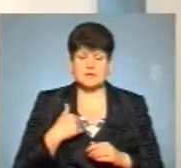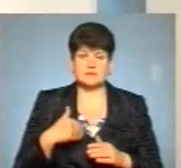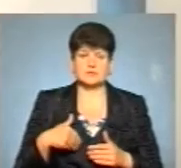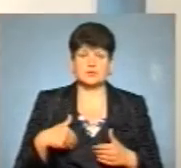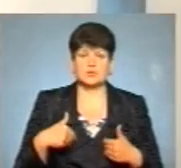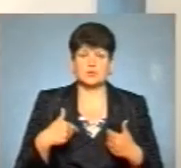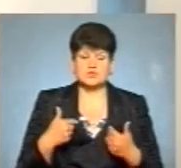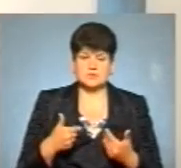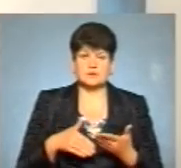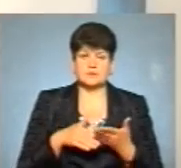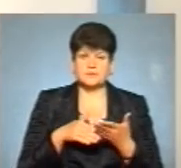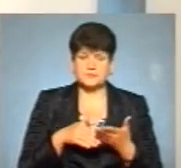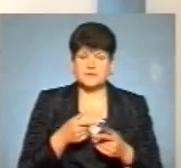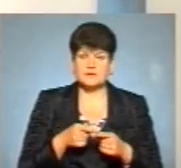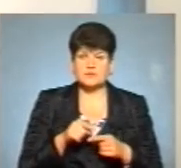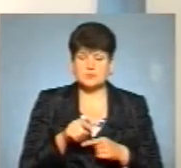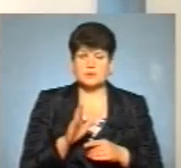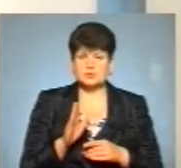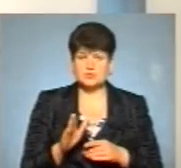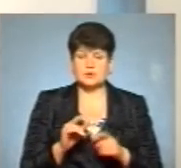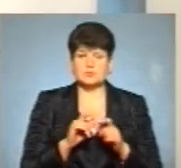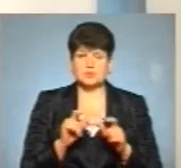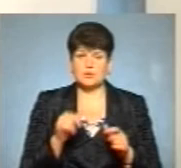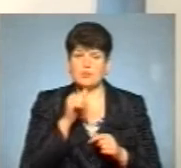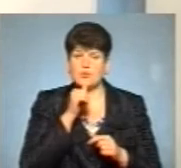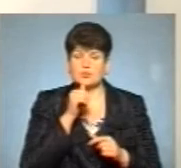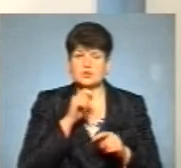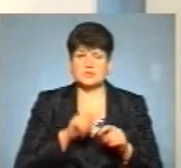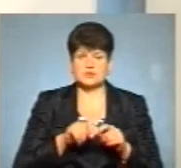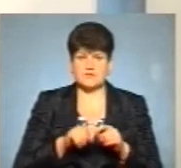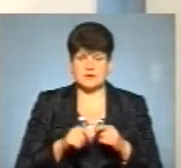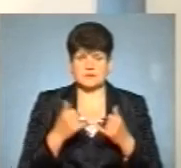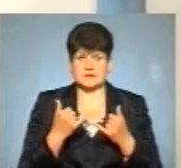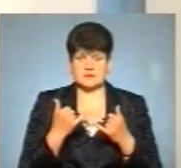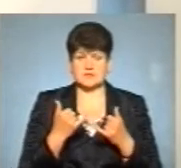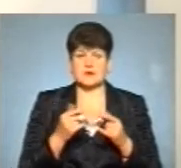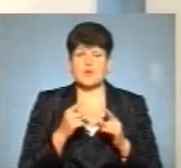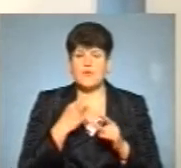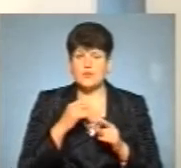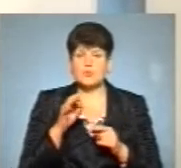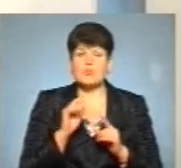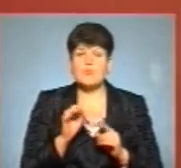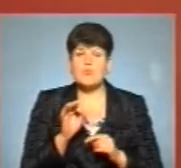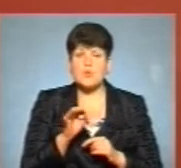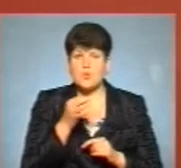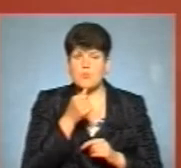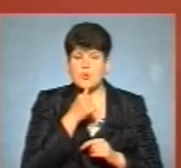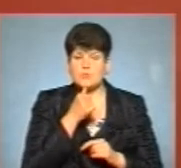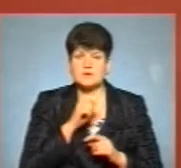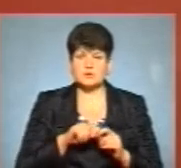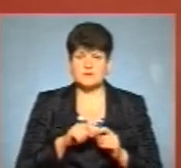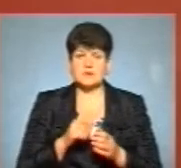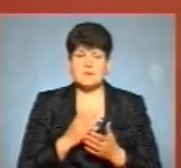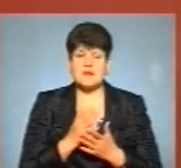і сприяє цьому, ми будемо на пунктах пробного тестування, я зараз веду мову лише про пробне тестування, мати